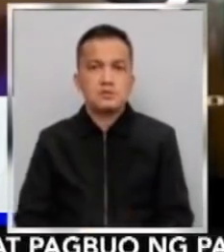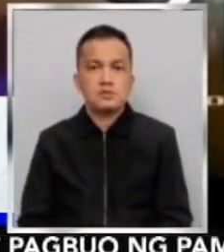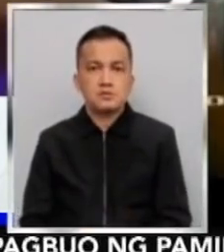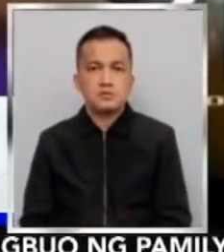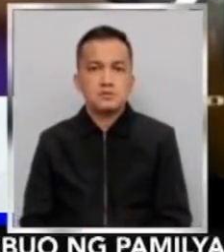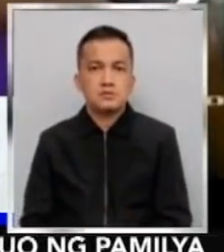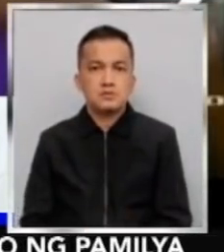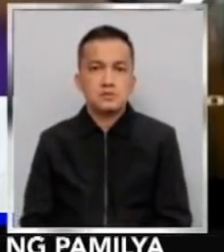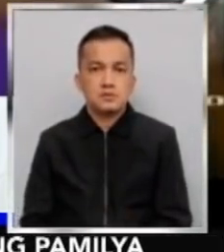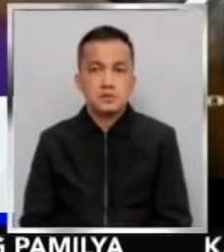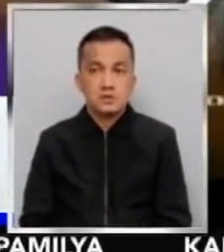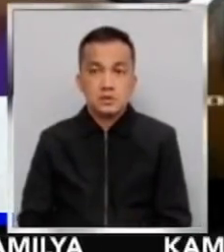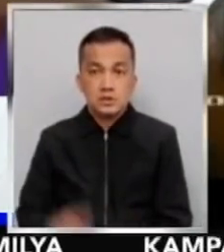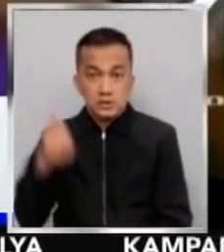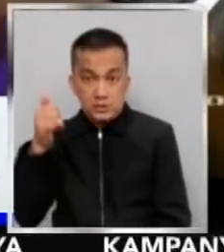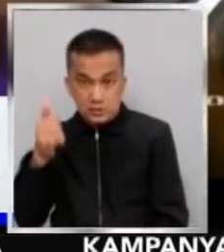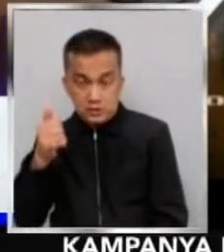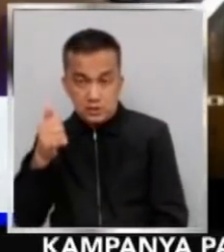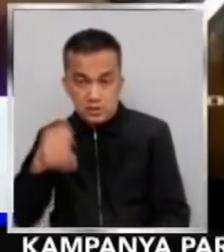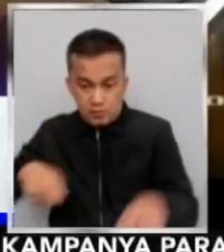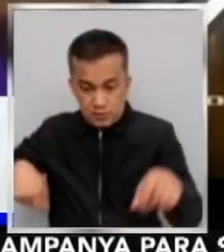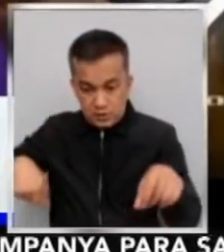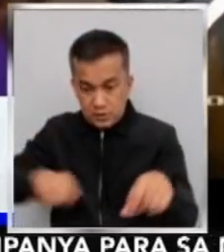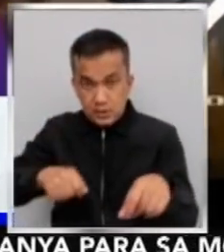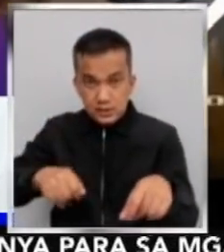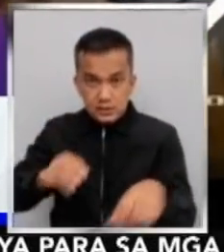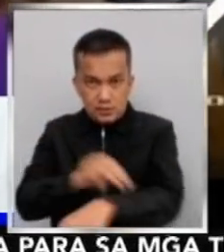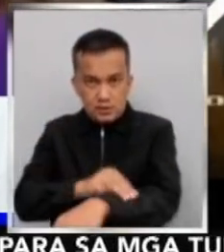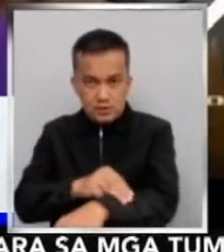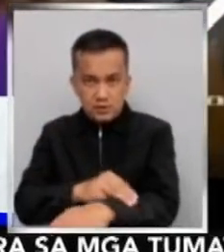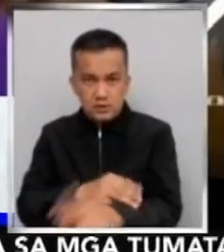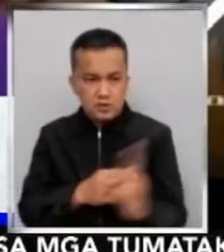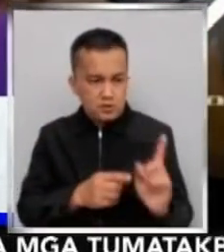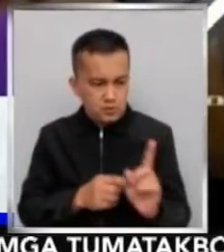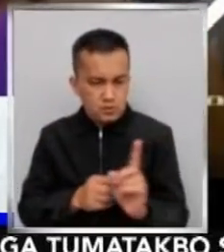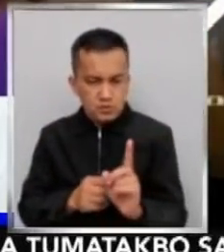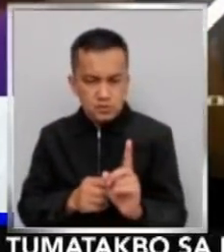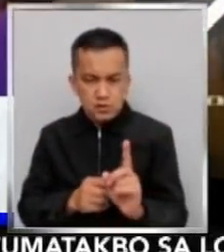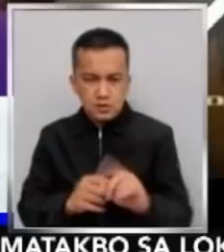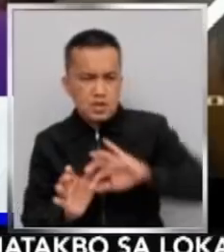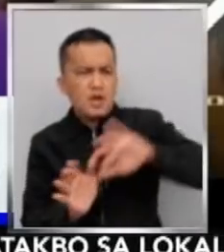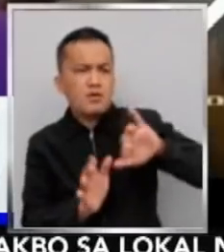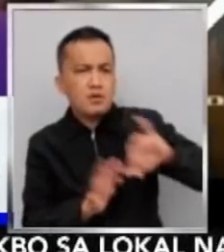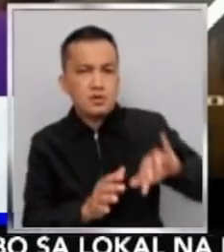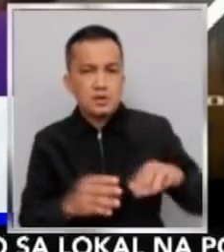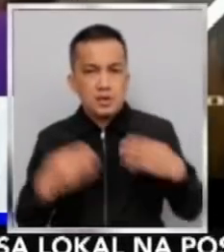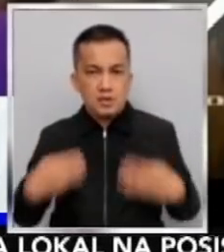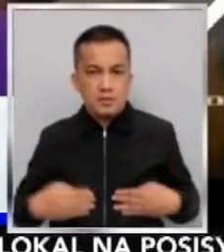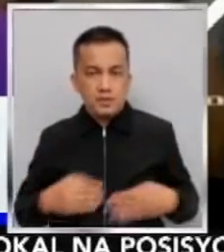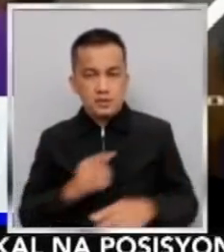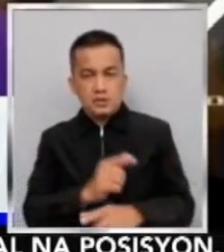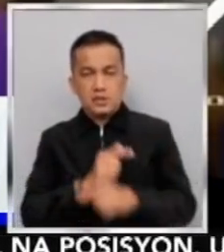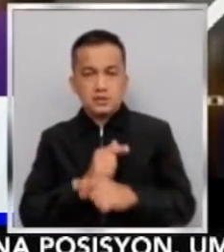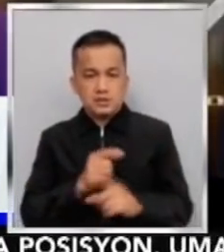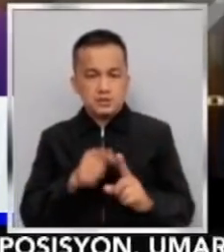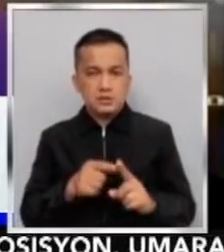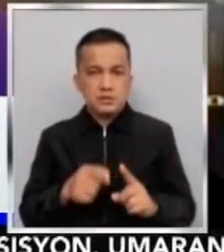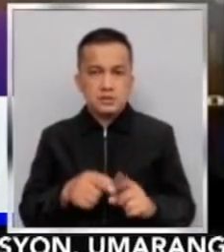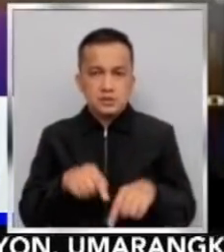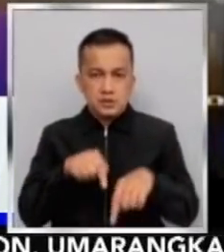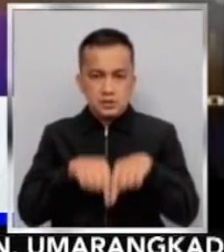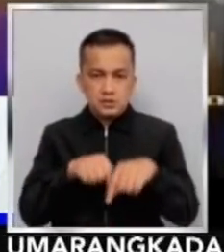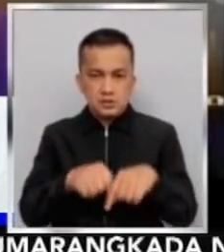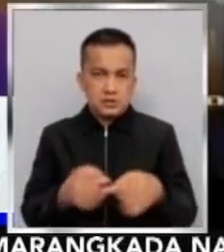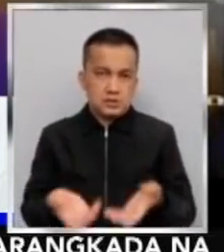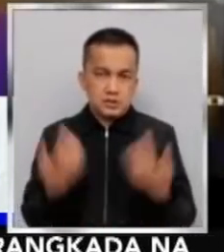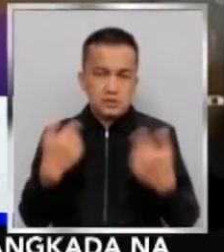Kuha ito sa isang bilyaran sa Makati. Makikita ang suspect inaawat ng kanya umanong bodyguard. Nagtanggal siya ng medyas saka isinilid dito